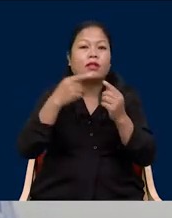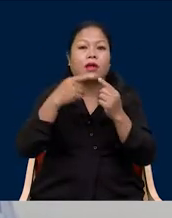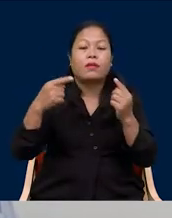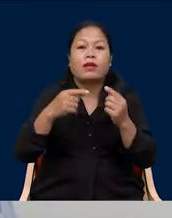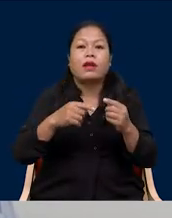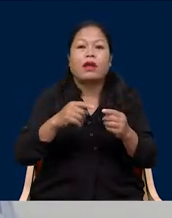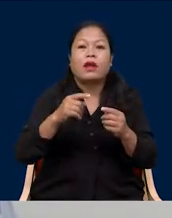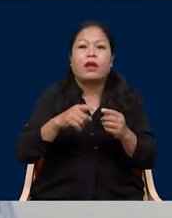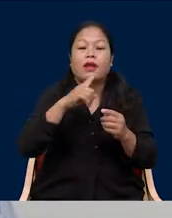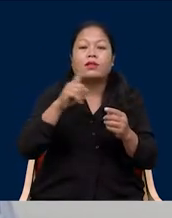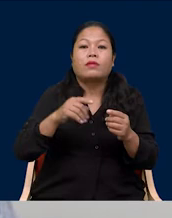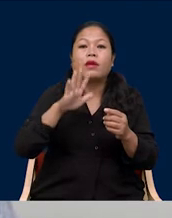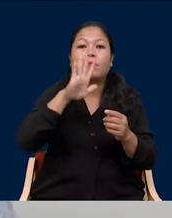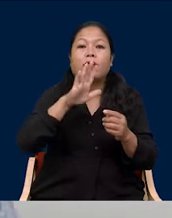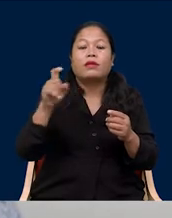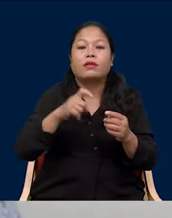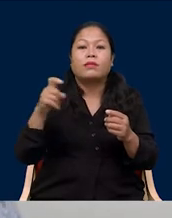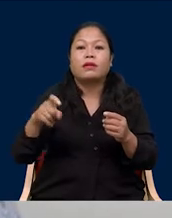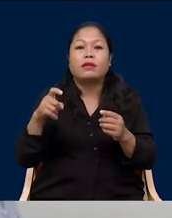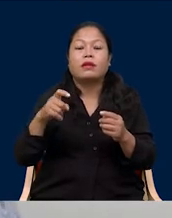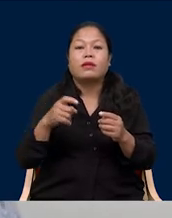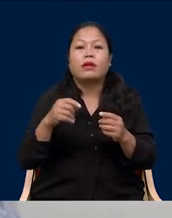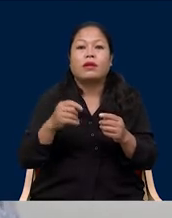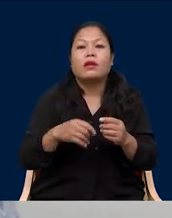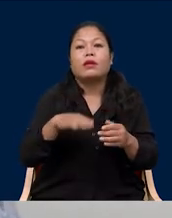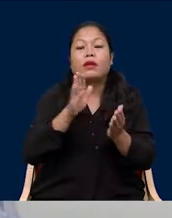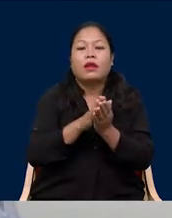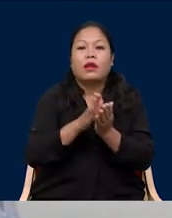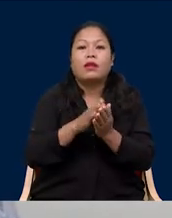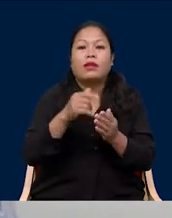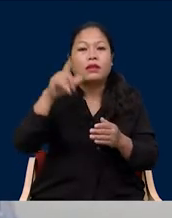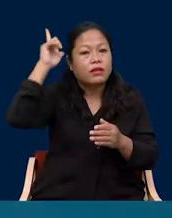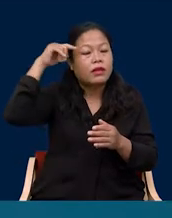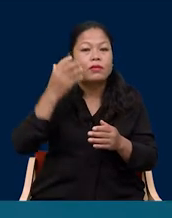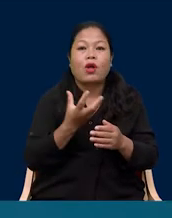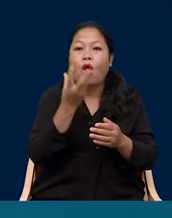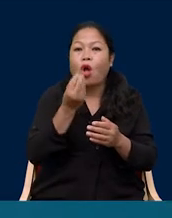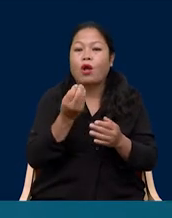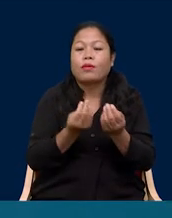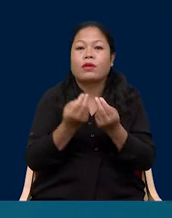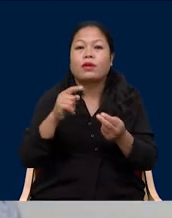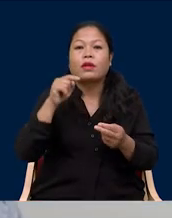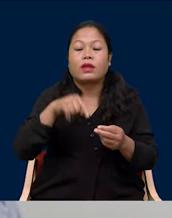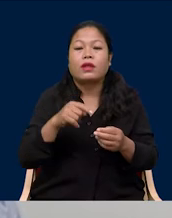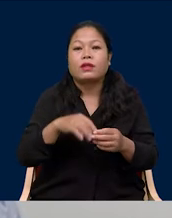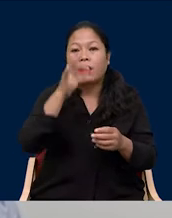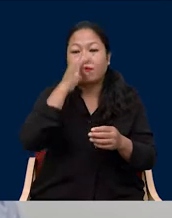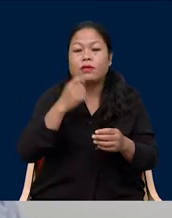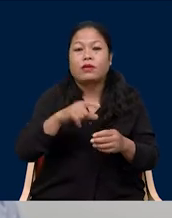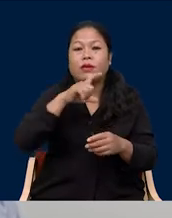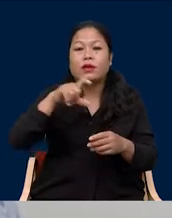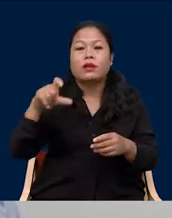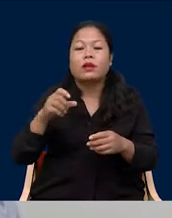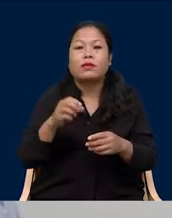तापक्रमलाई 1.5 डिग्री सेन्टिग्रेडमा मात्रै कायम राखेर त्यसबाट हुन सक्ने क्षतिलाई कम गर्ने भन्ने हो। अब यसका एजेन्डा